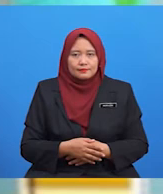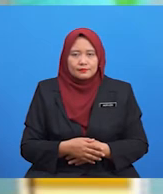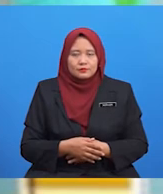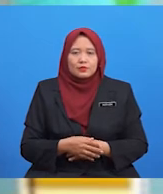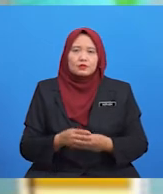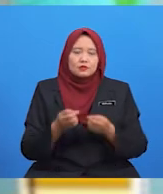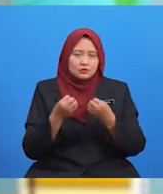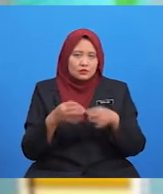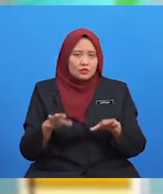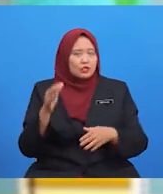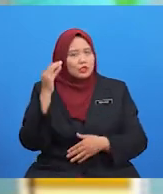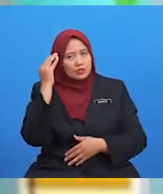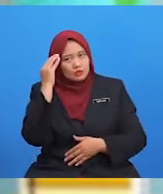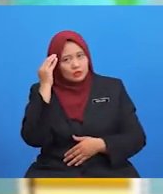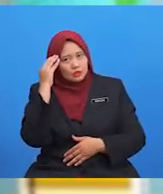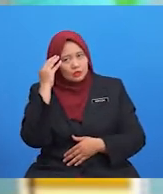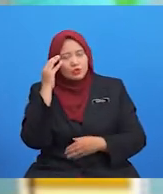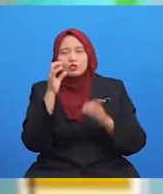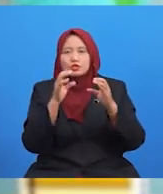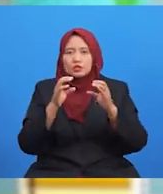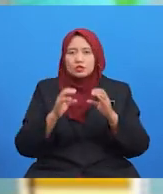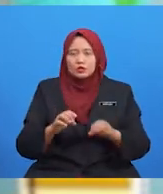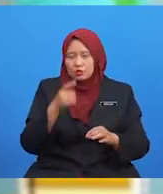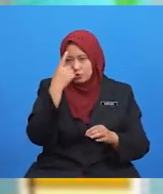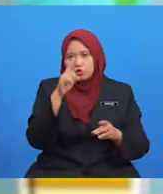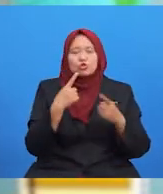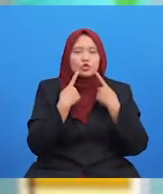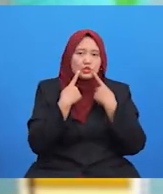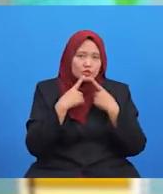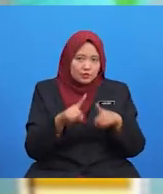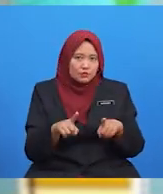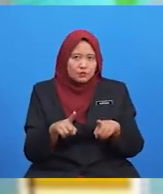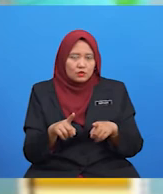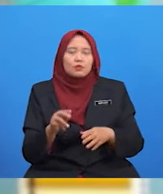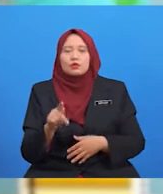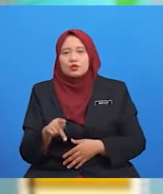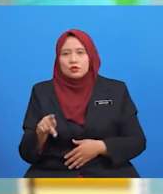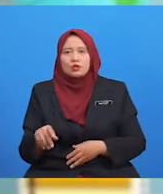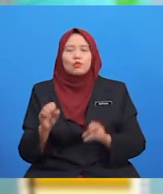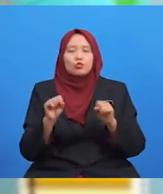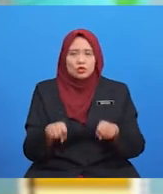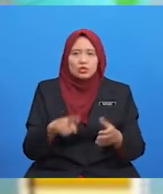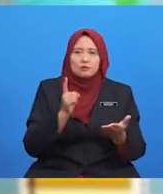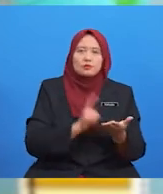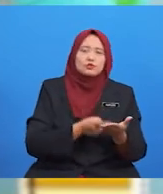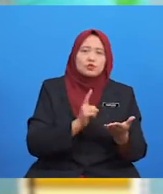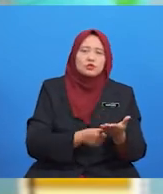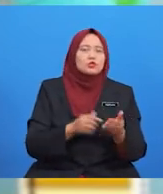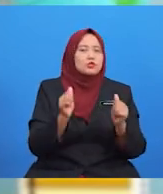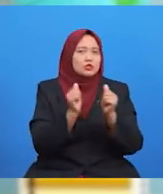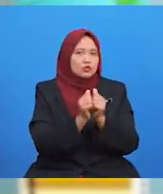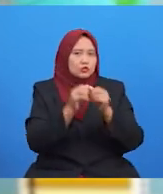Setelah mengetahui teknik menjawab soalan esei, para pelajar bolehlah berbincang bersama